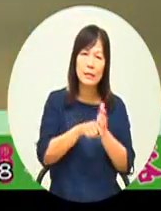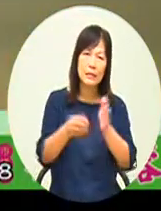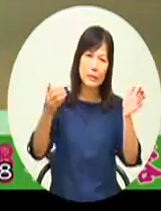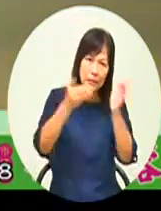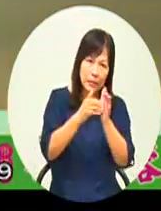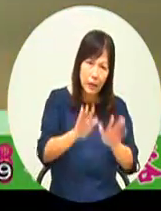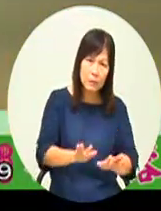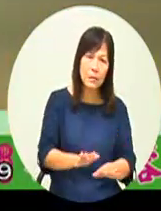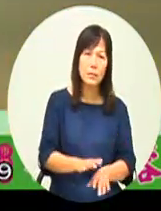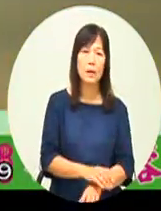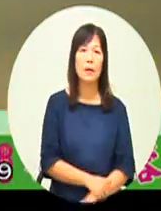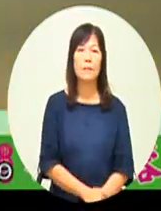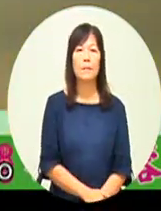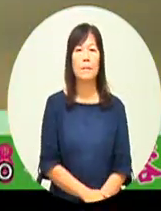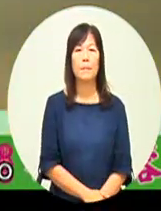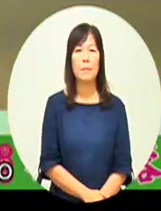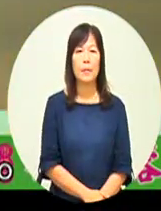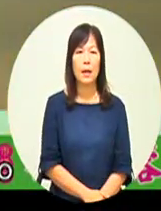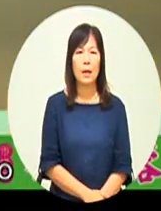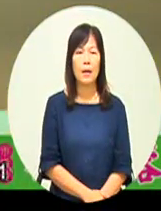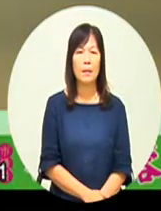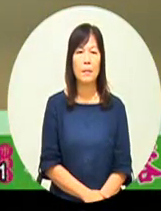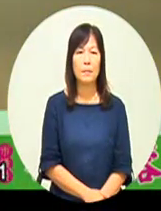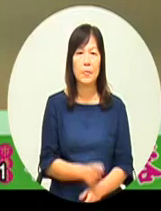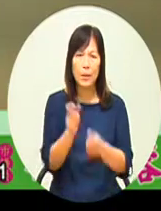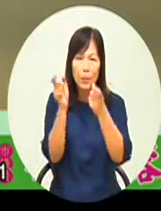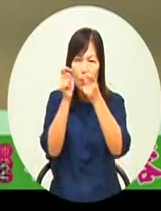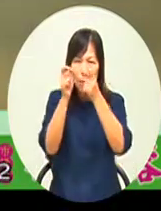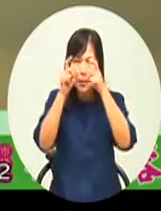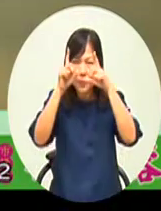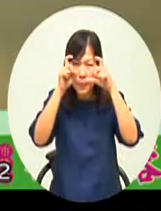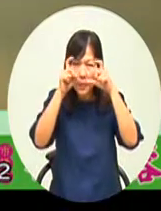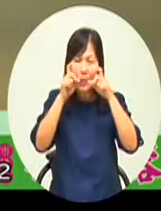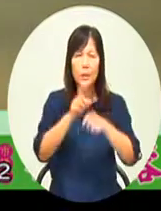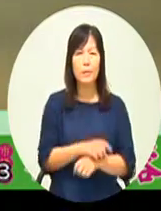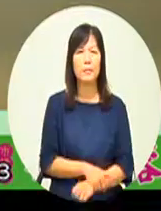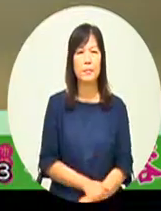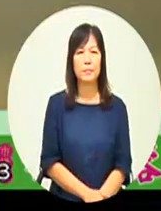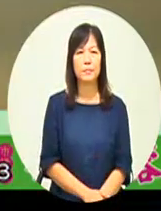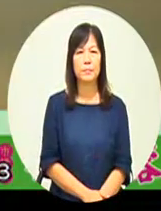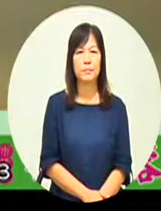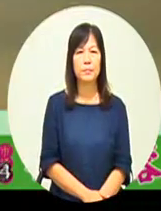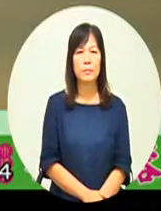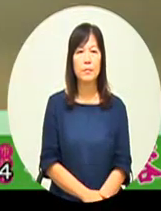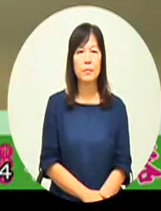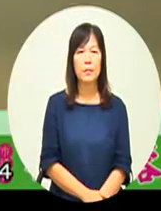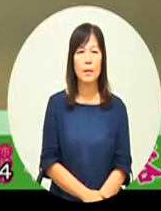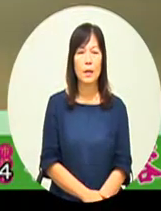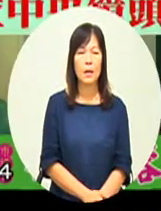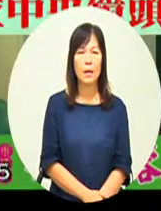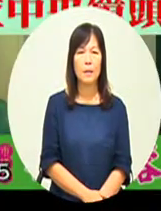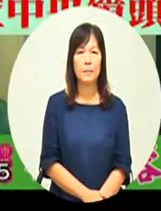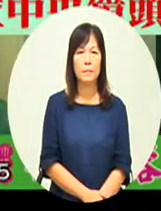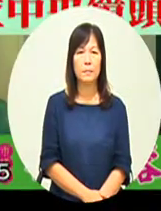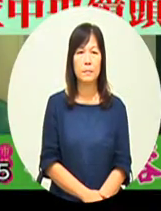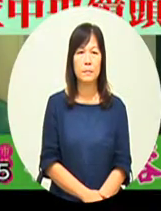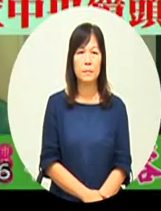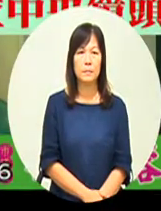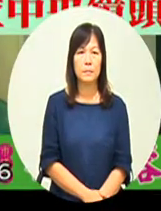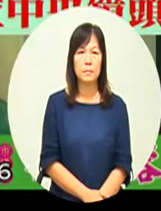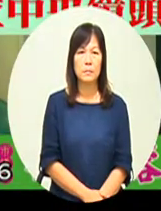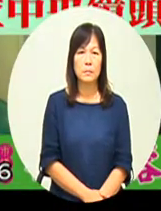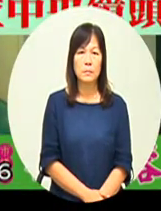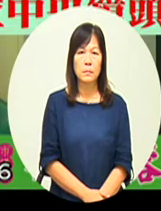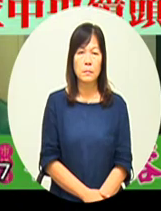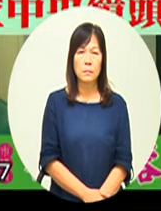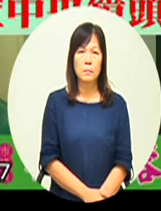这是啊镜、哦、的啊、哦，他这个镜头哦是镜照是这样子。好，那我们